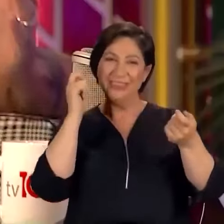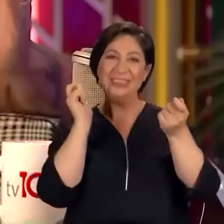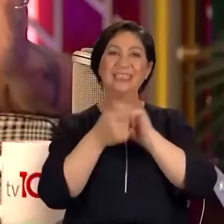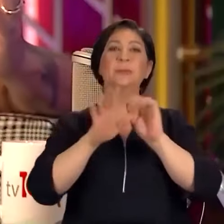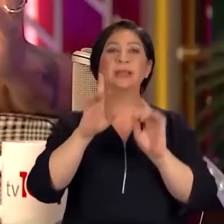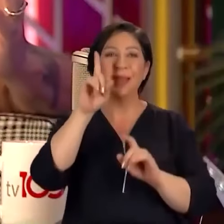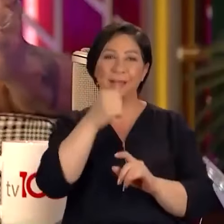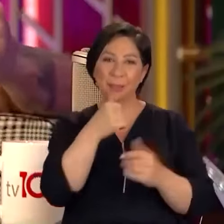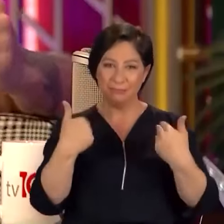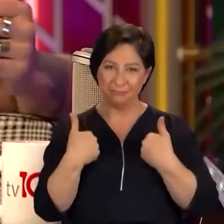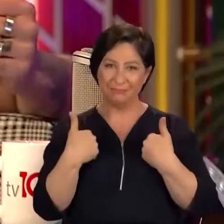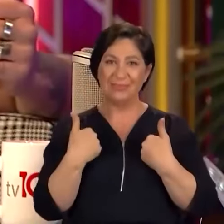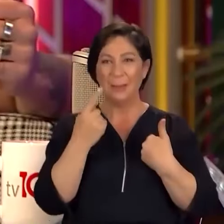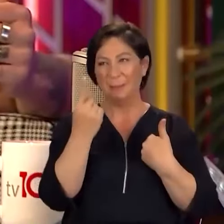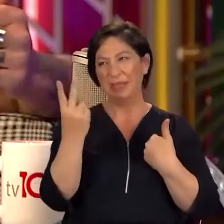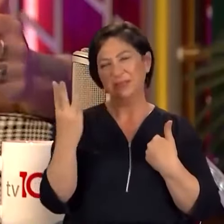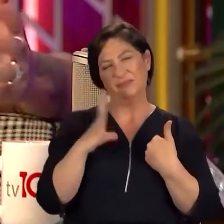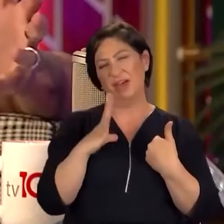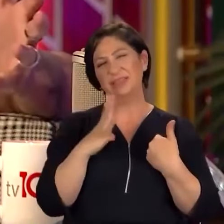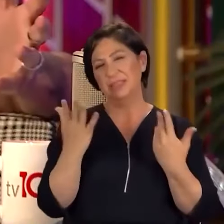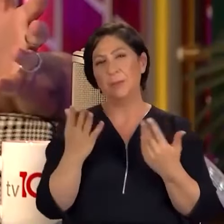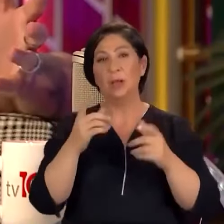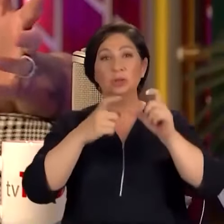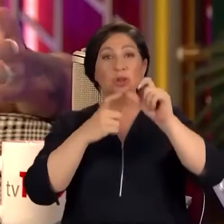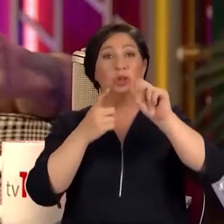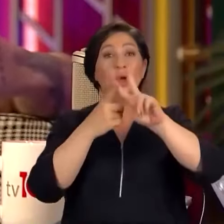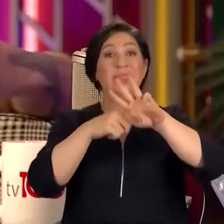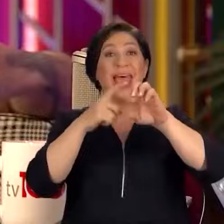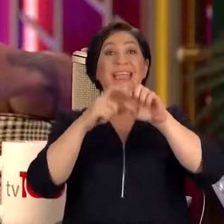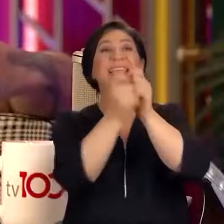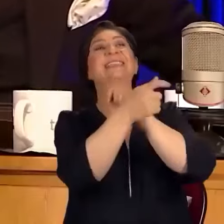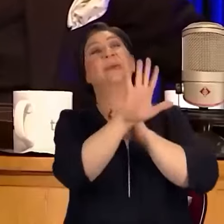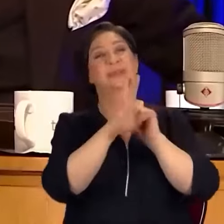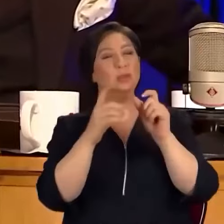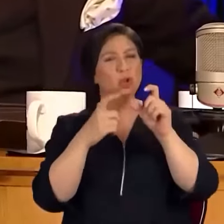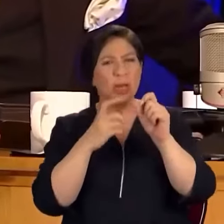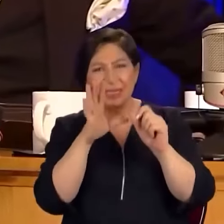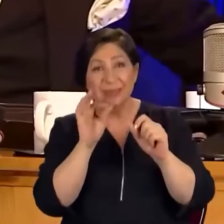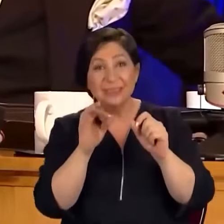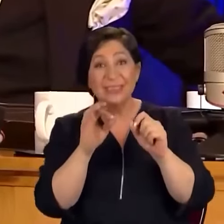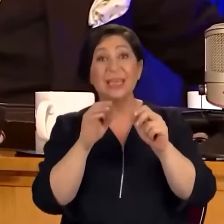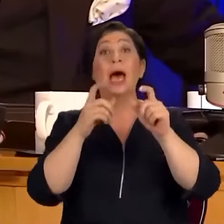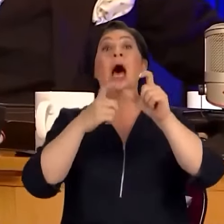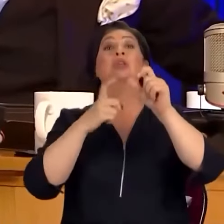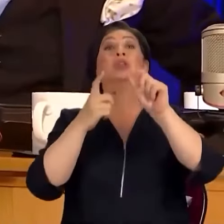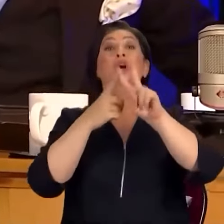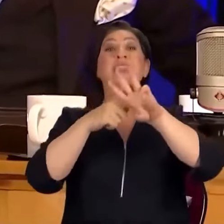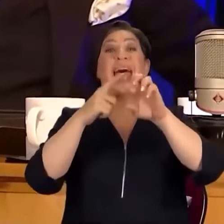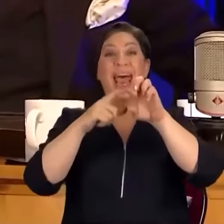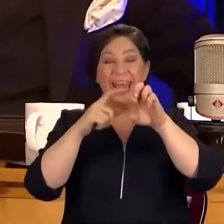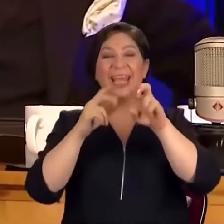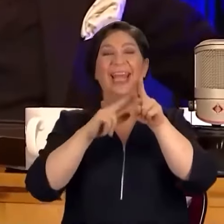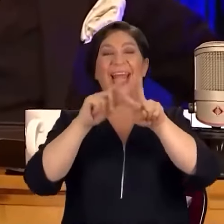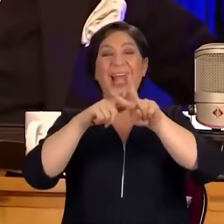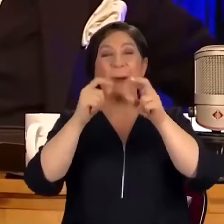tabiri caizse tek adam ya da birkaç kişi daha vardır. Soner de değiştiremez, ben de değiştiremem. Soner kim? Sarıkabadayı. O da ha.